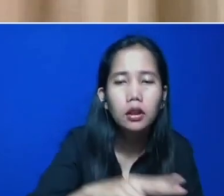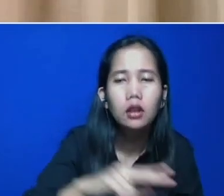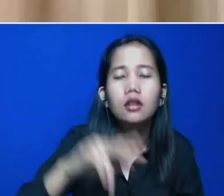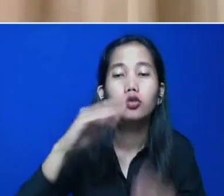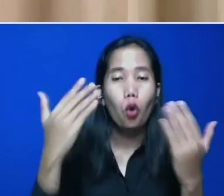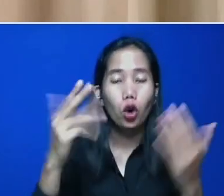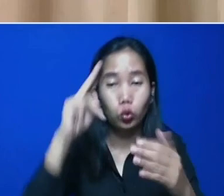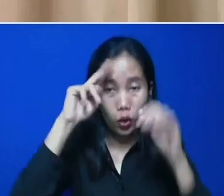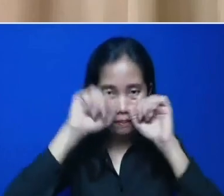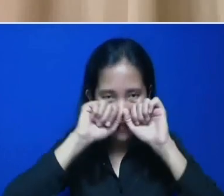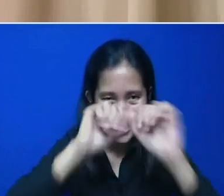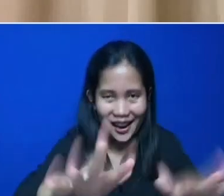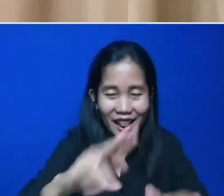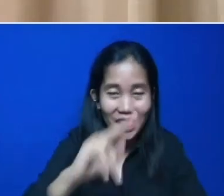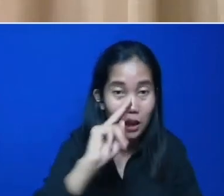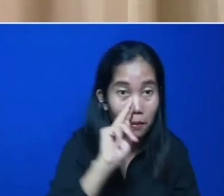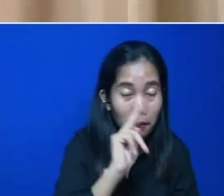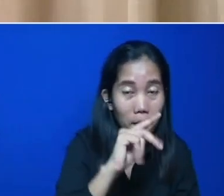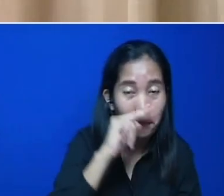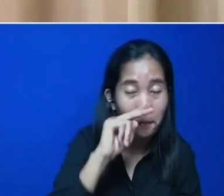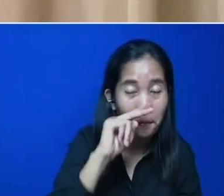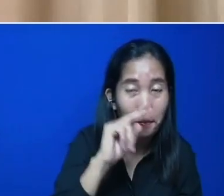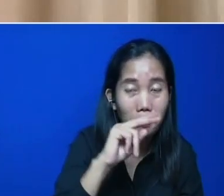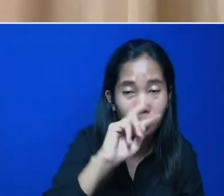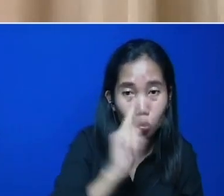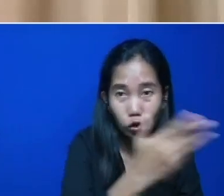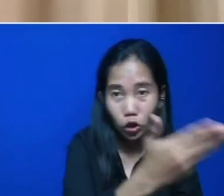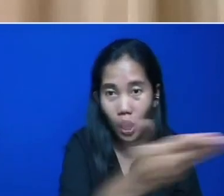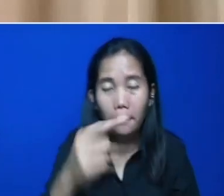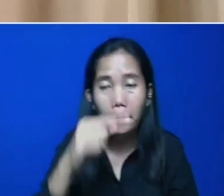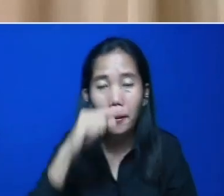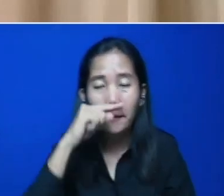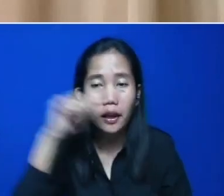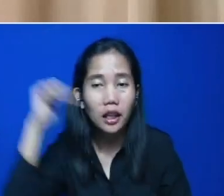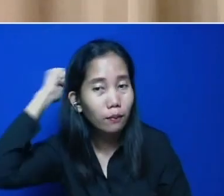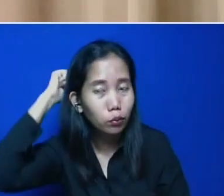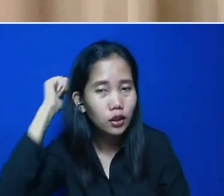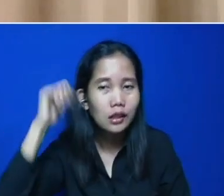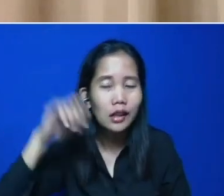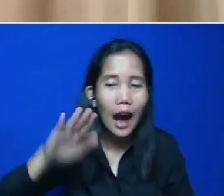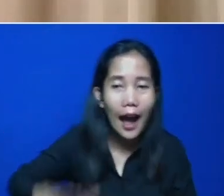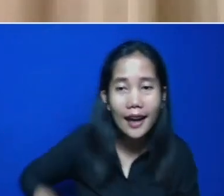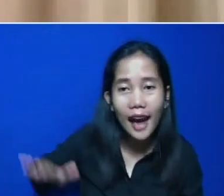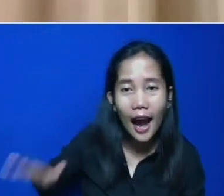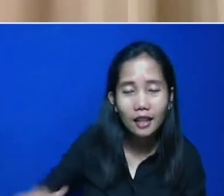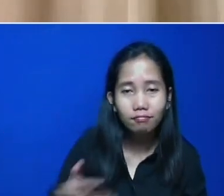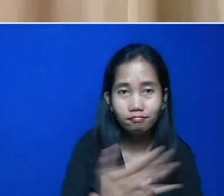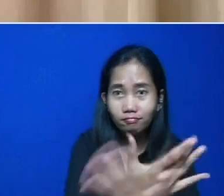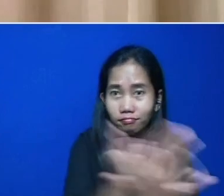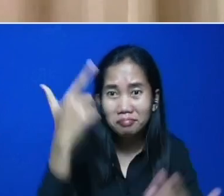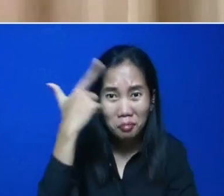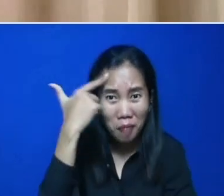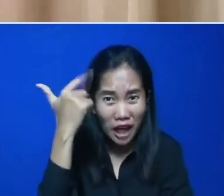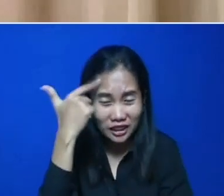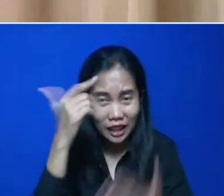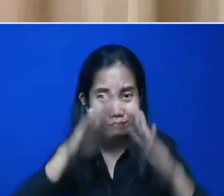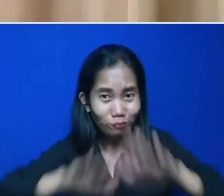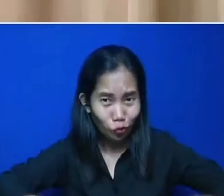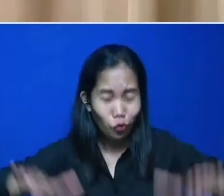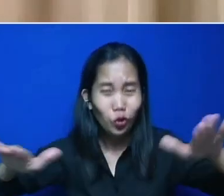pelajar Alkitab supaya semakin setia kepada Tuhan Mari kita